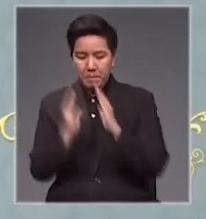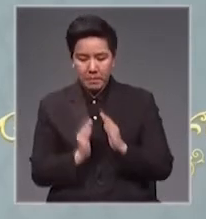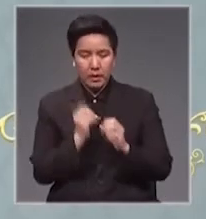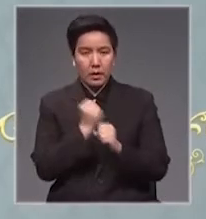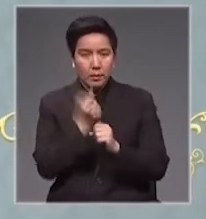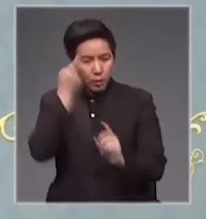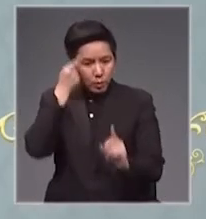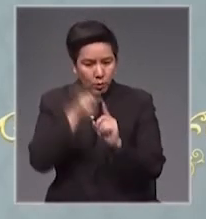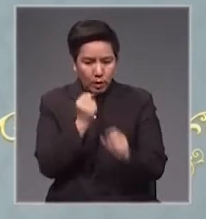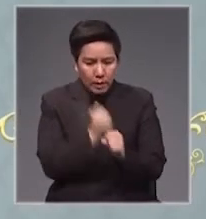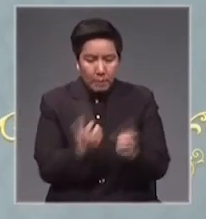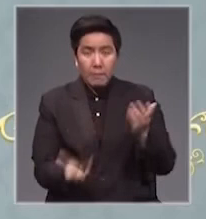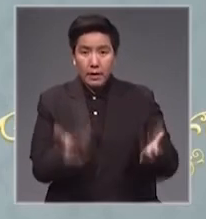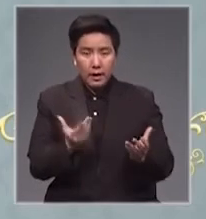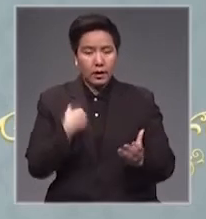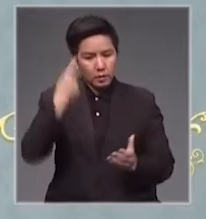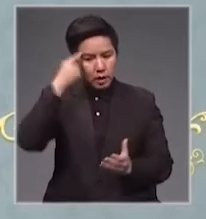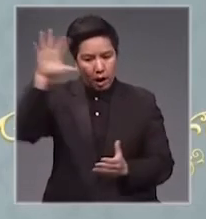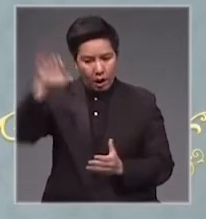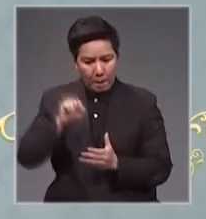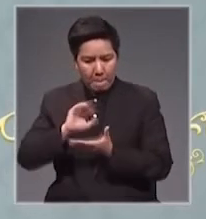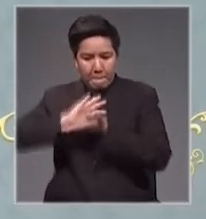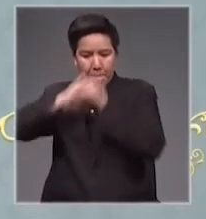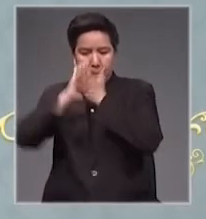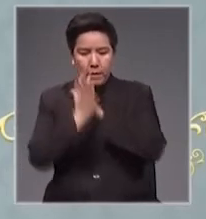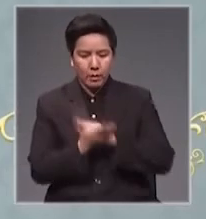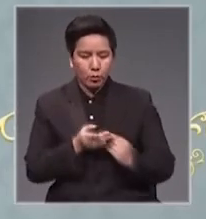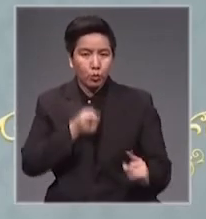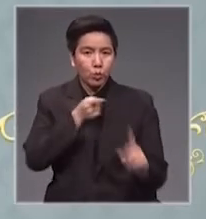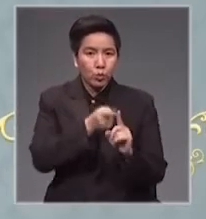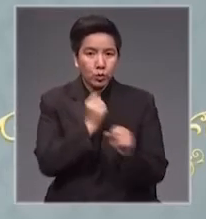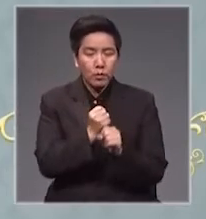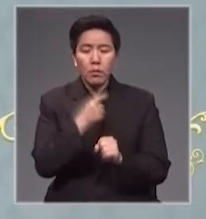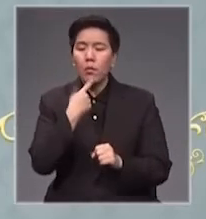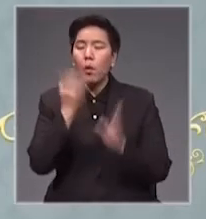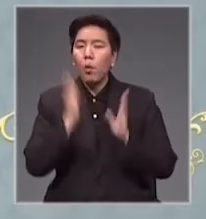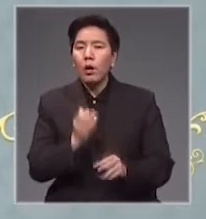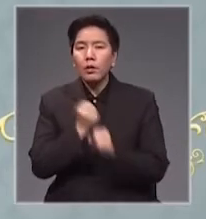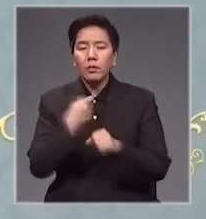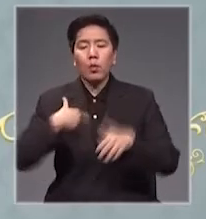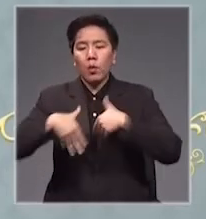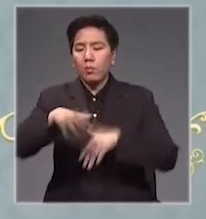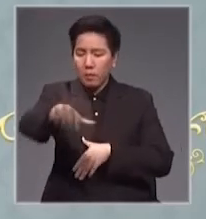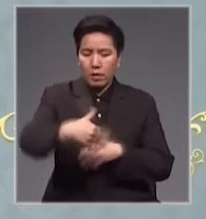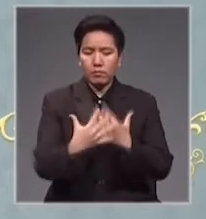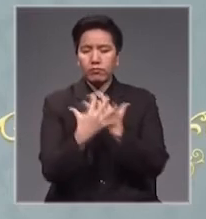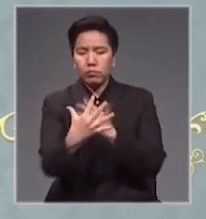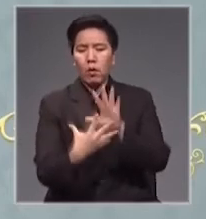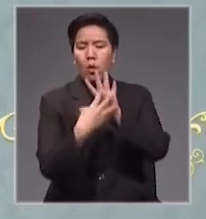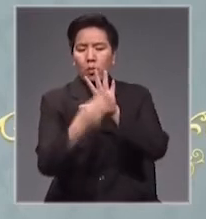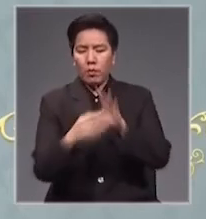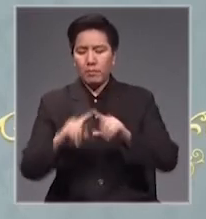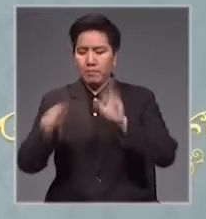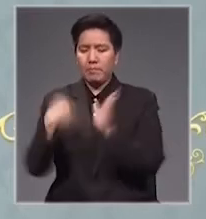รงกับกิจกรรมของแต่ละบุคคลหรือแต่ละองค์กรไม่ใช่เพียงแต่การเรียกบุคลากรหรือประชาชนมาอบรมติดป้ายมอบใบ